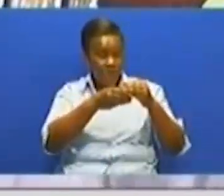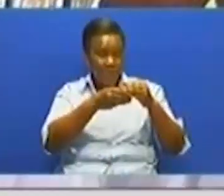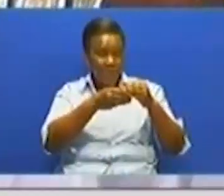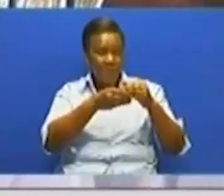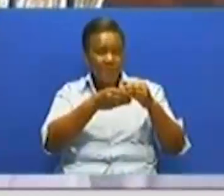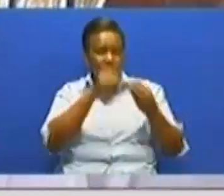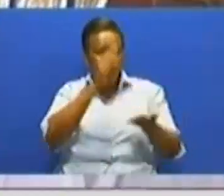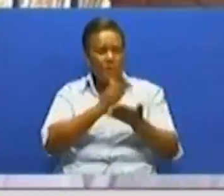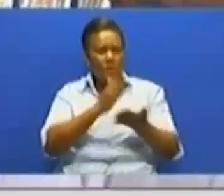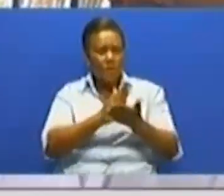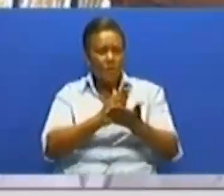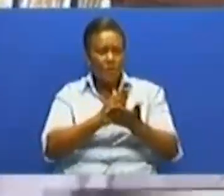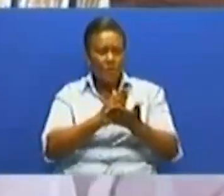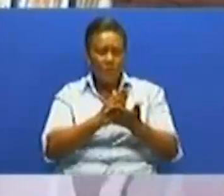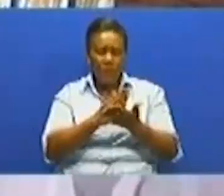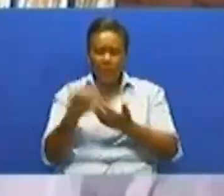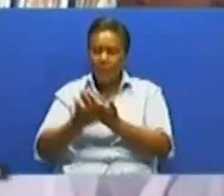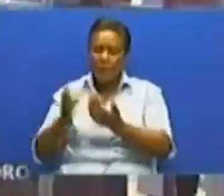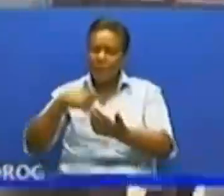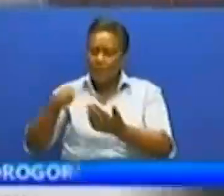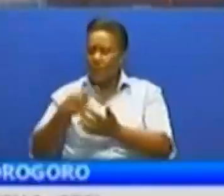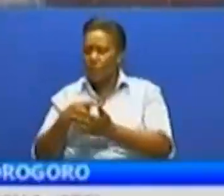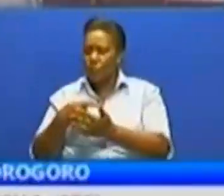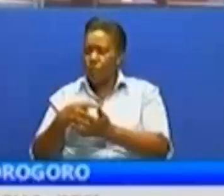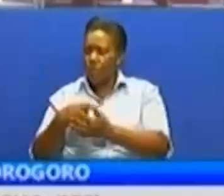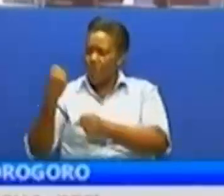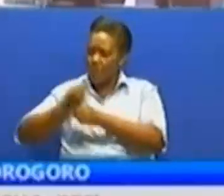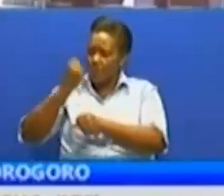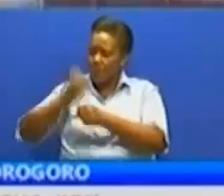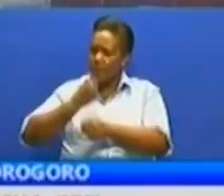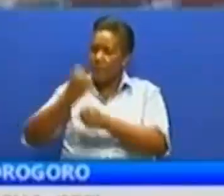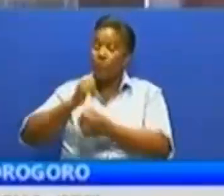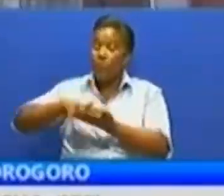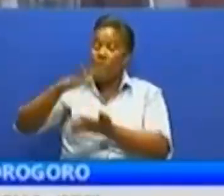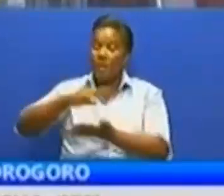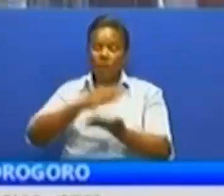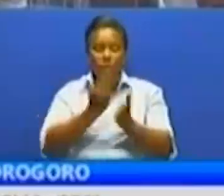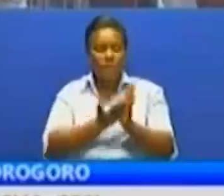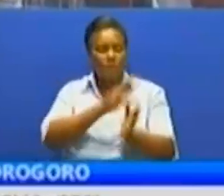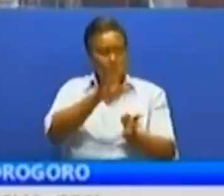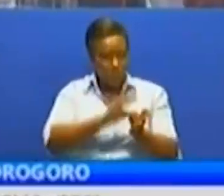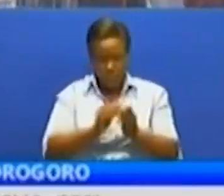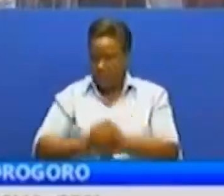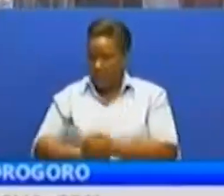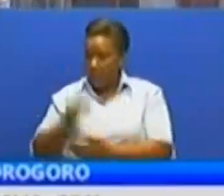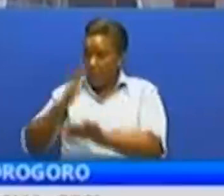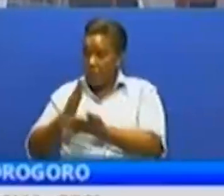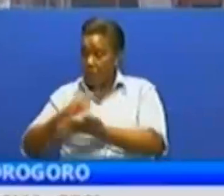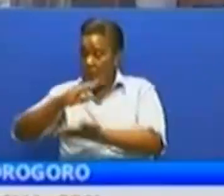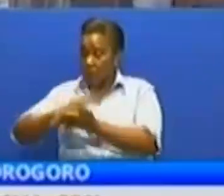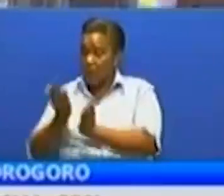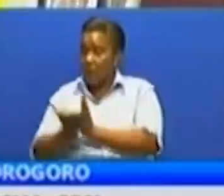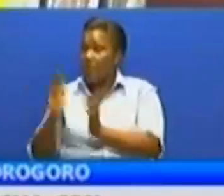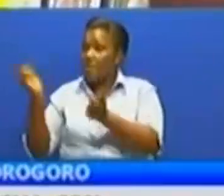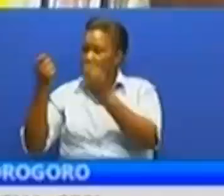ili tuweze kuzalisha kwa tija karibu kwa kila sekta. Na tija katika ufugaji wa mifugo kwa kweli bado